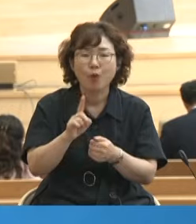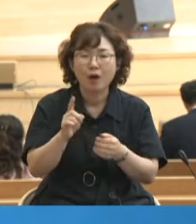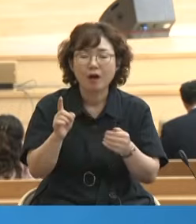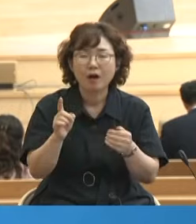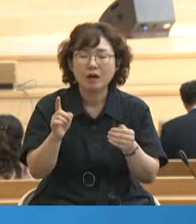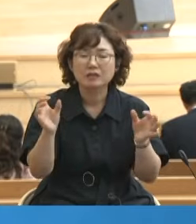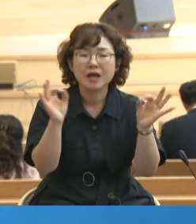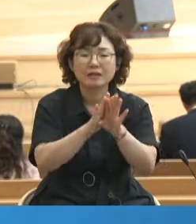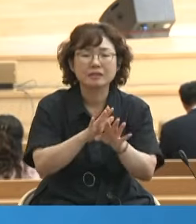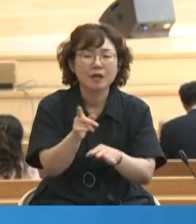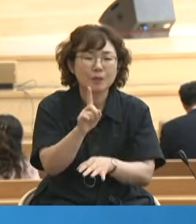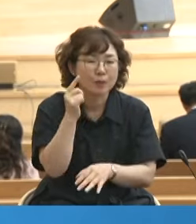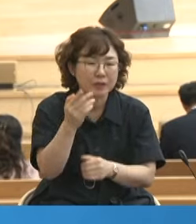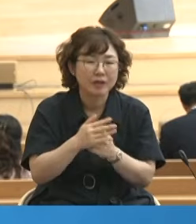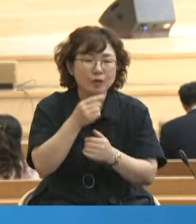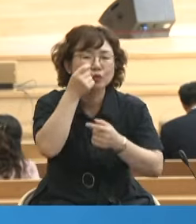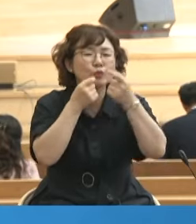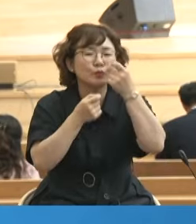눈물이 사라졌지.